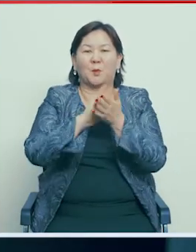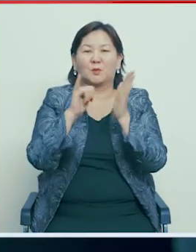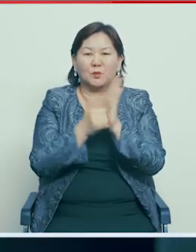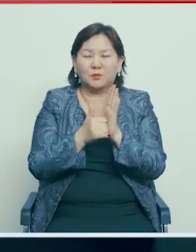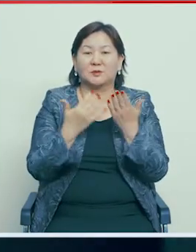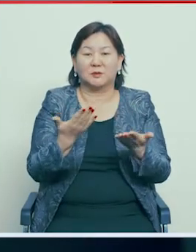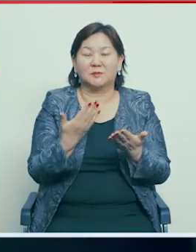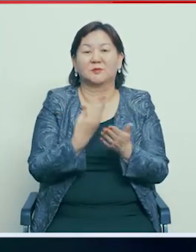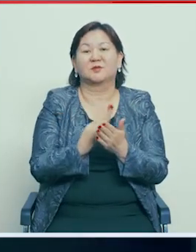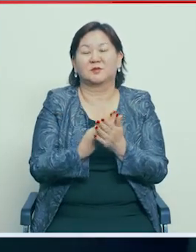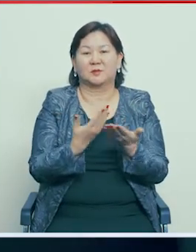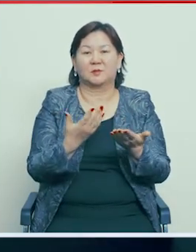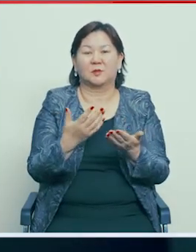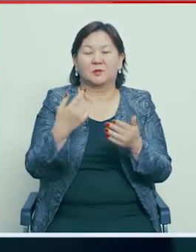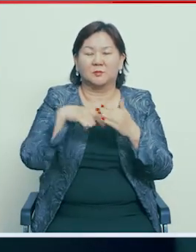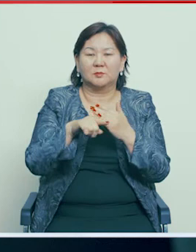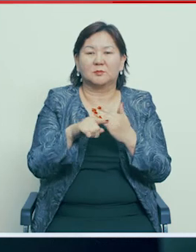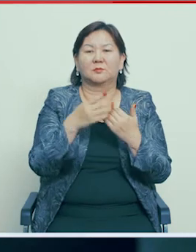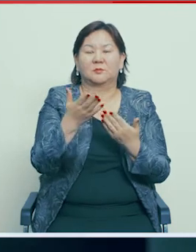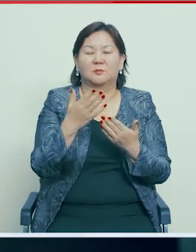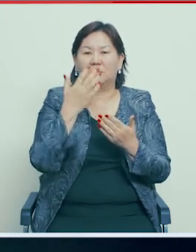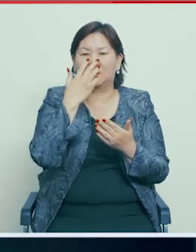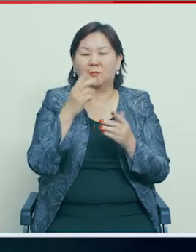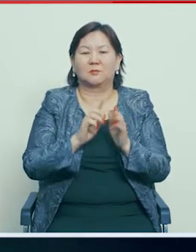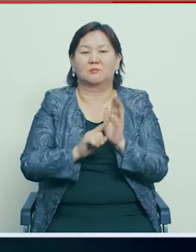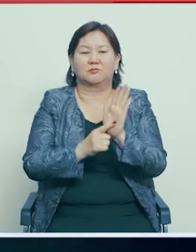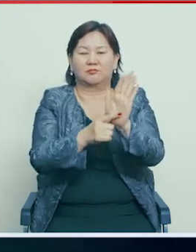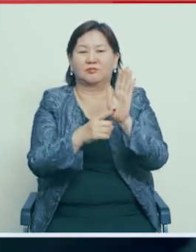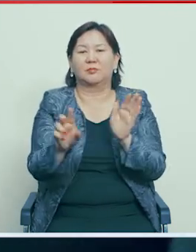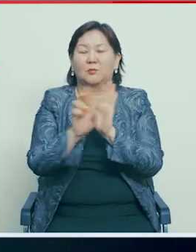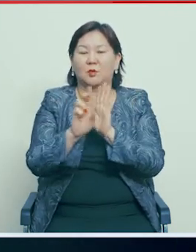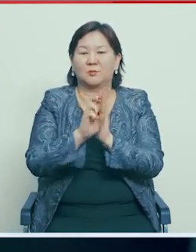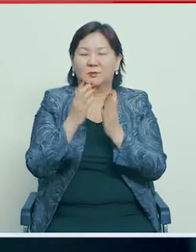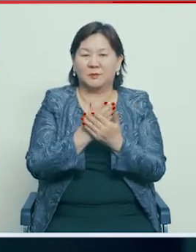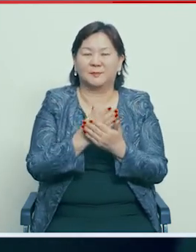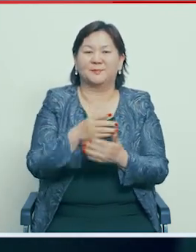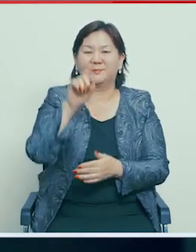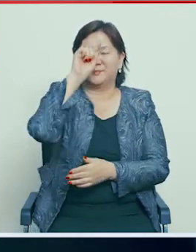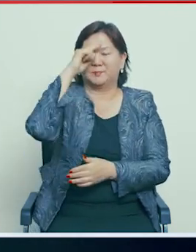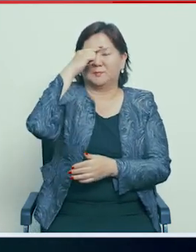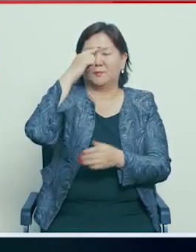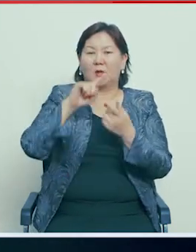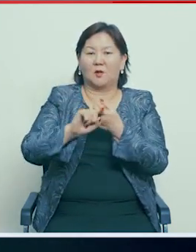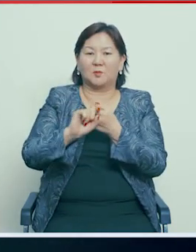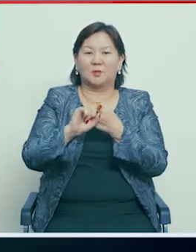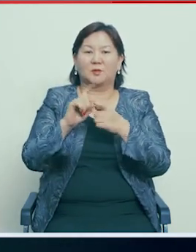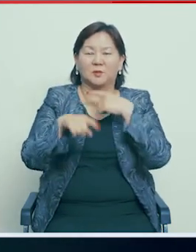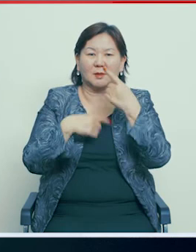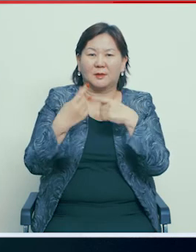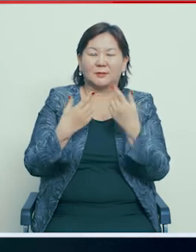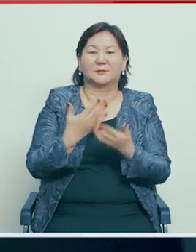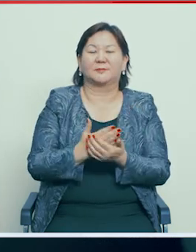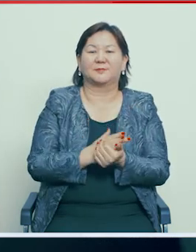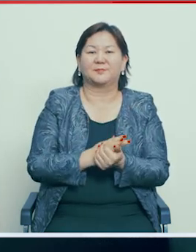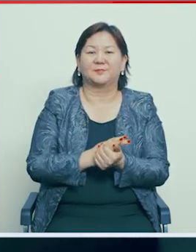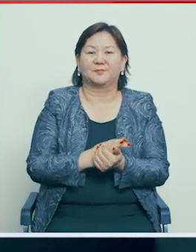гэдэг юм уу те? Бас яг ингээд дунд нь орхон бол таниулаад харуулад явах бүрэн боломжтой л да. Тэгээ эрүүл мэндтэй холбоотой ярьж байгаа болохоор нилээ утган туяа